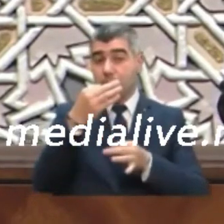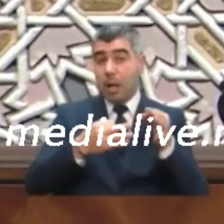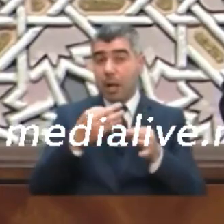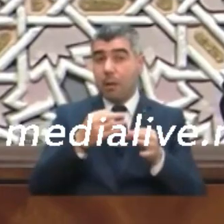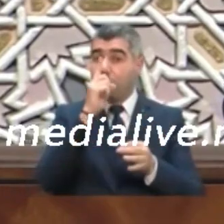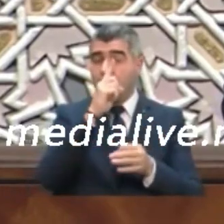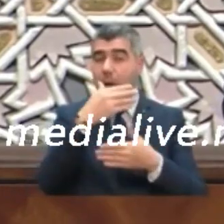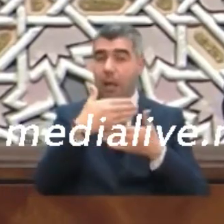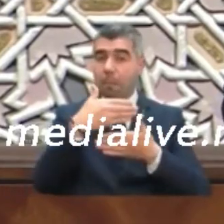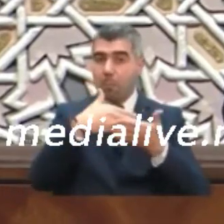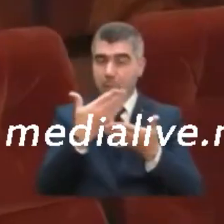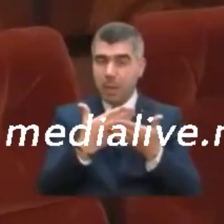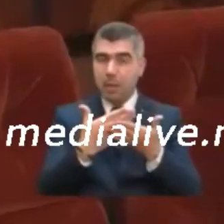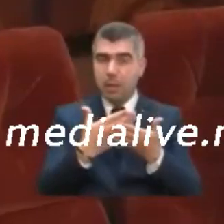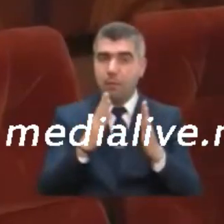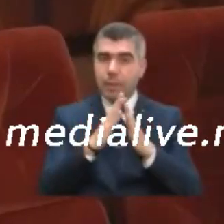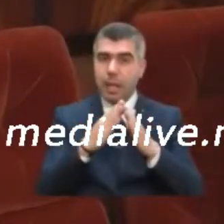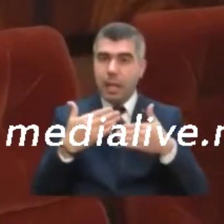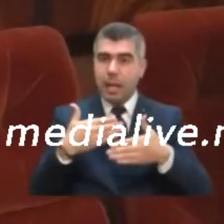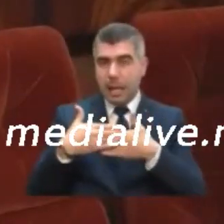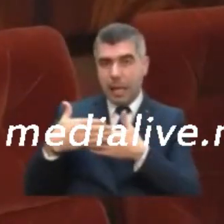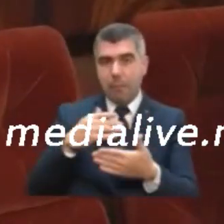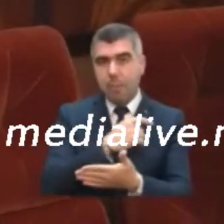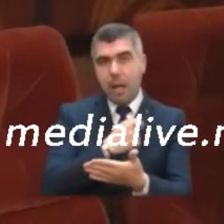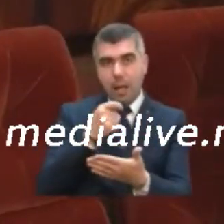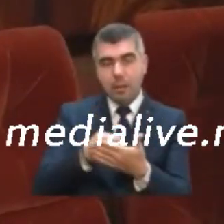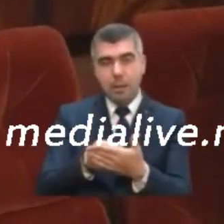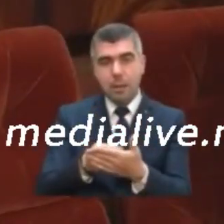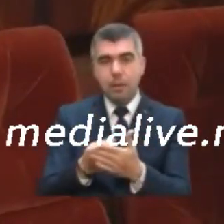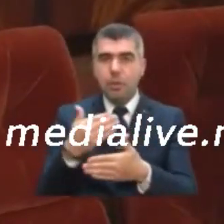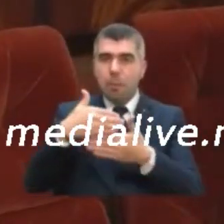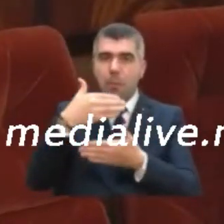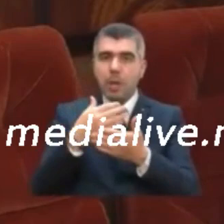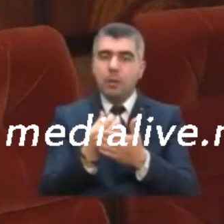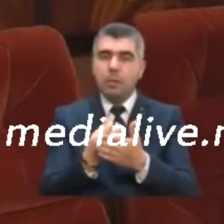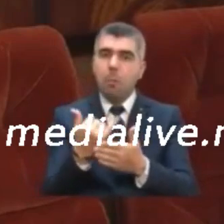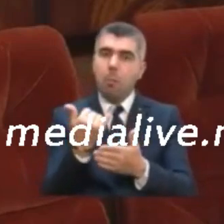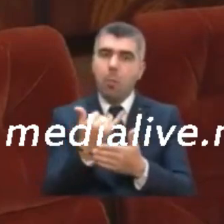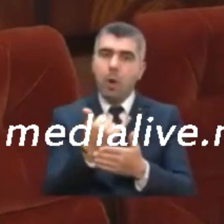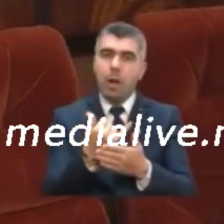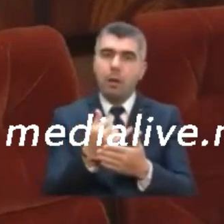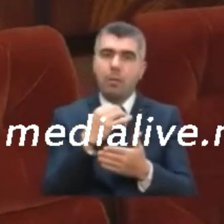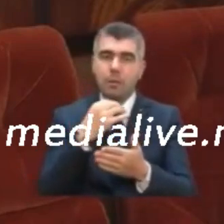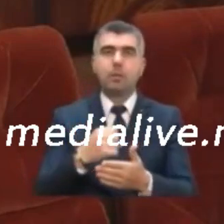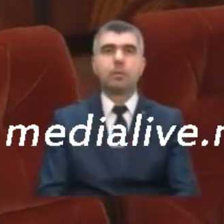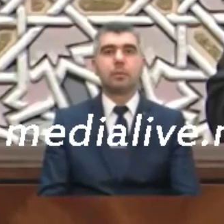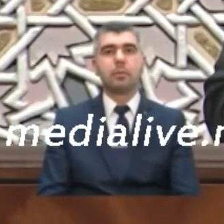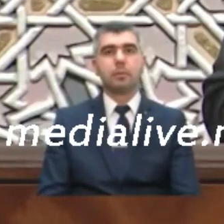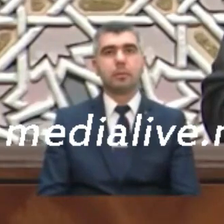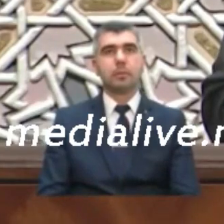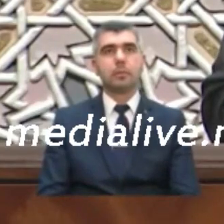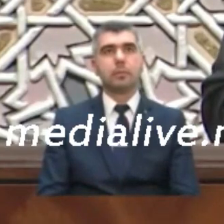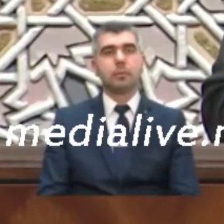شاء الله في المناطق غادي المقيم غادي تكون محاكم مزيانه ومبنيه بشكل مزيان باش ما تغرقهاش الشتا بحال التيرانات.